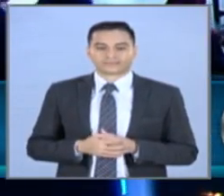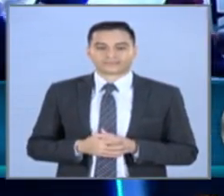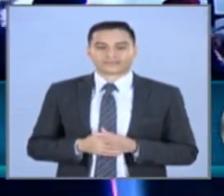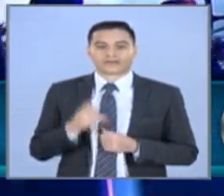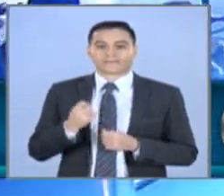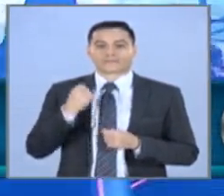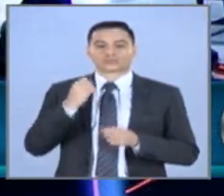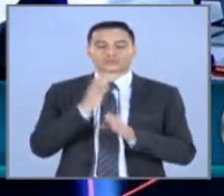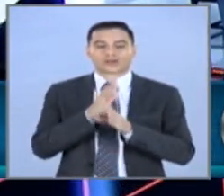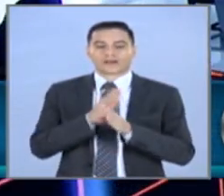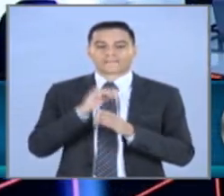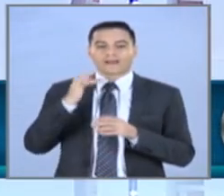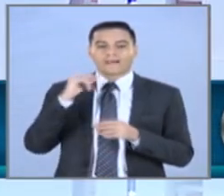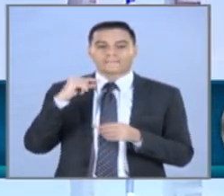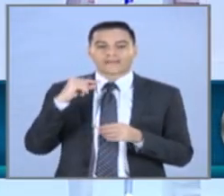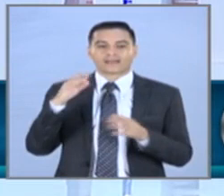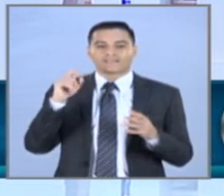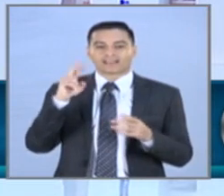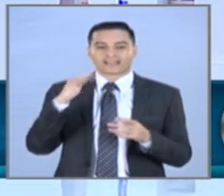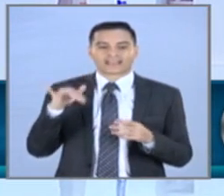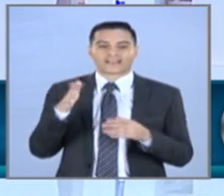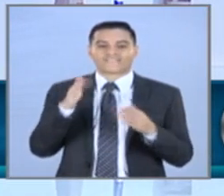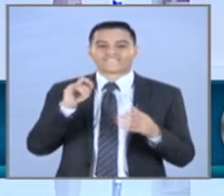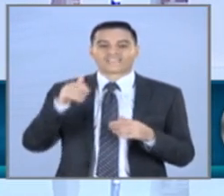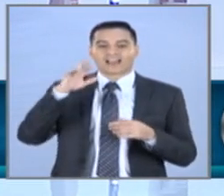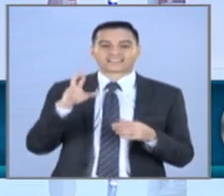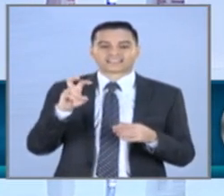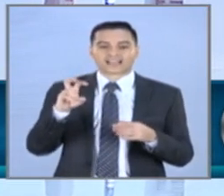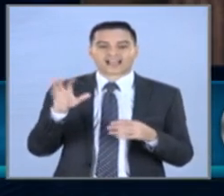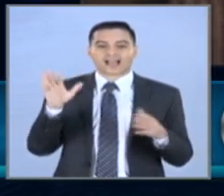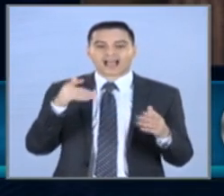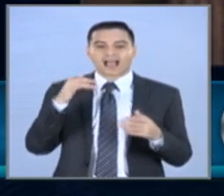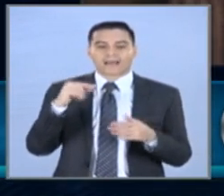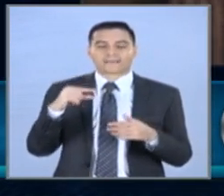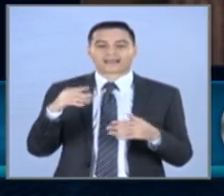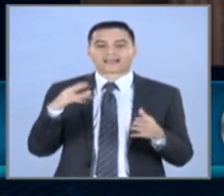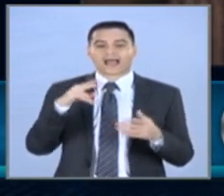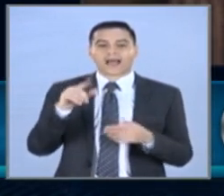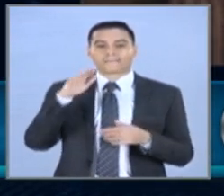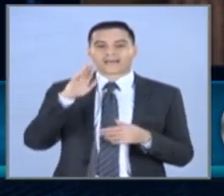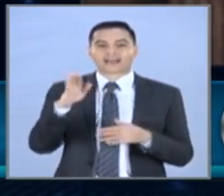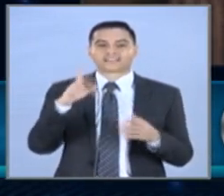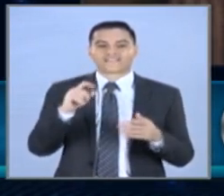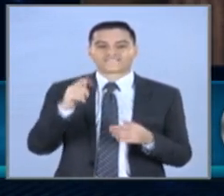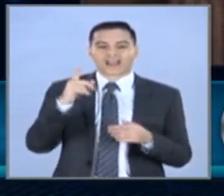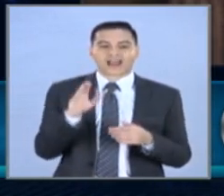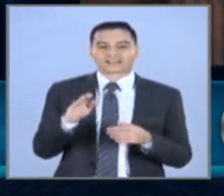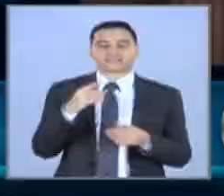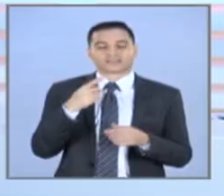بطولة محمد فوزي، فايزة أحمد، عباس فارس، ووداد